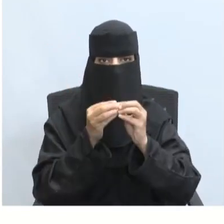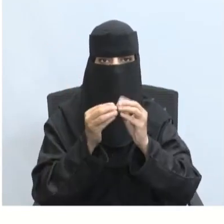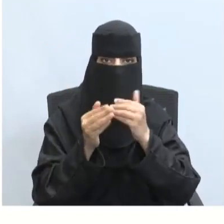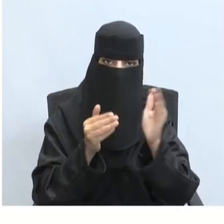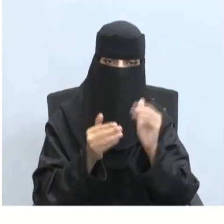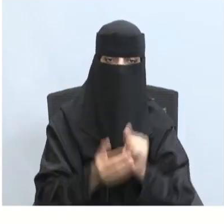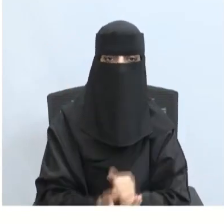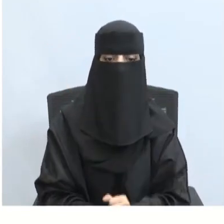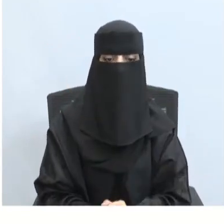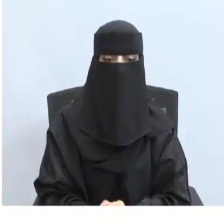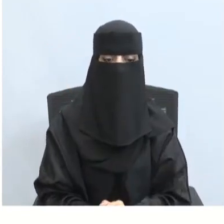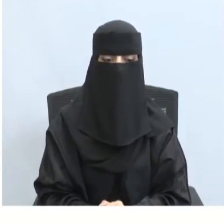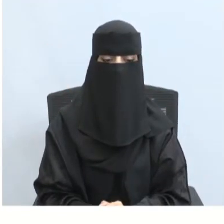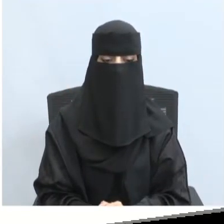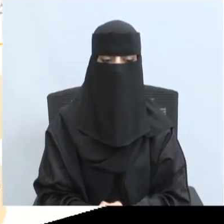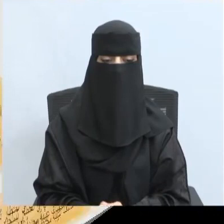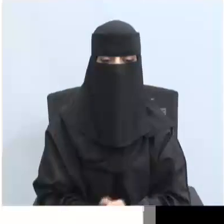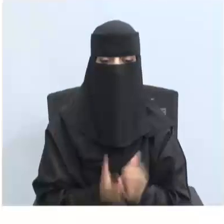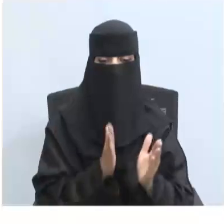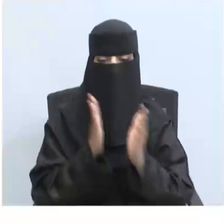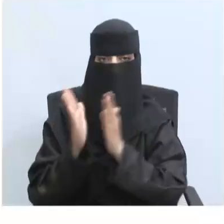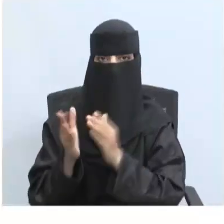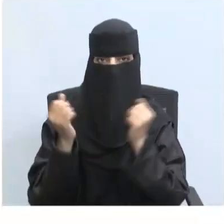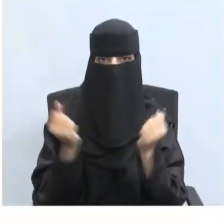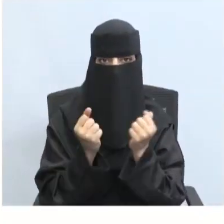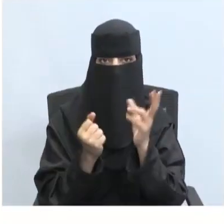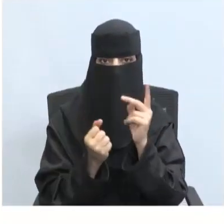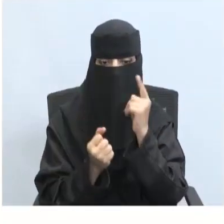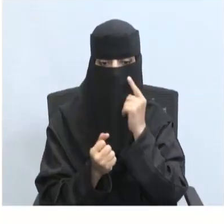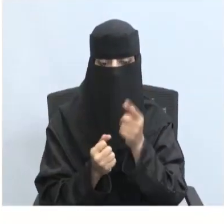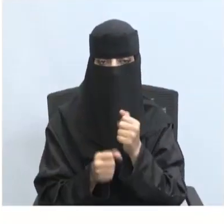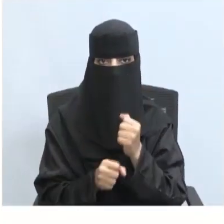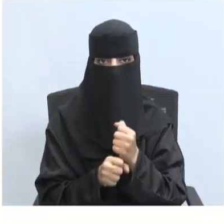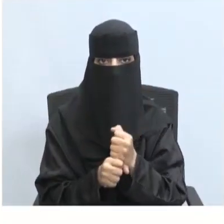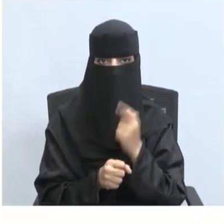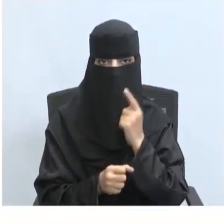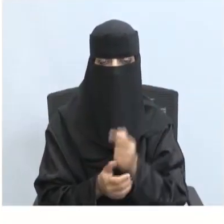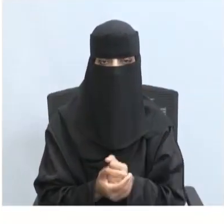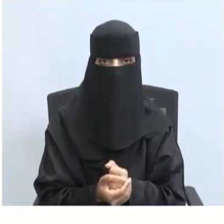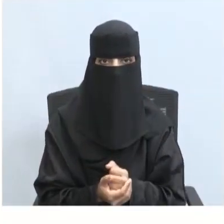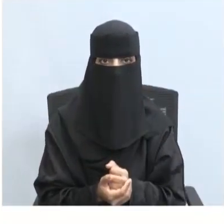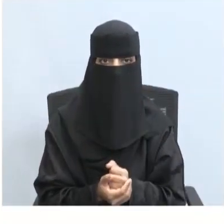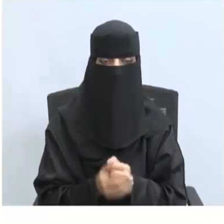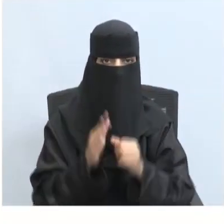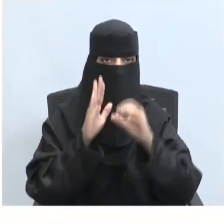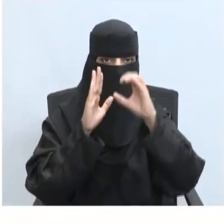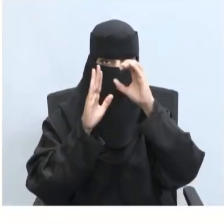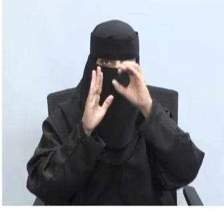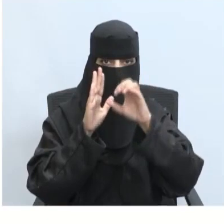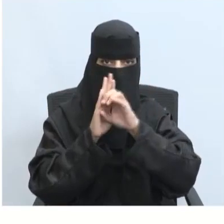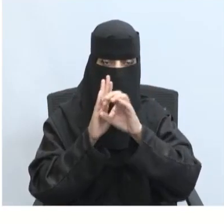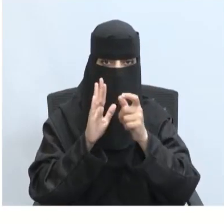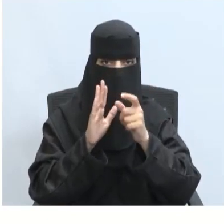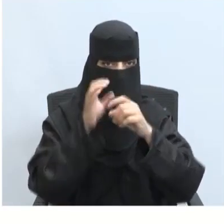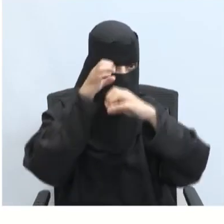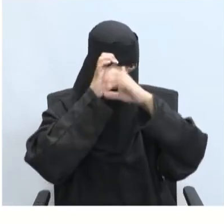الزوغان اللوني التطبيق الثاني من تطبيقات العدسات المنظار